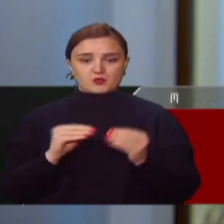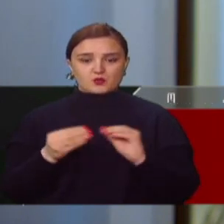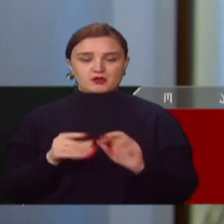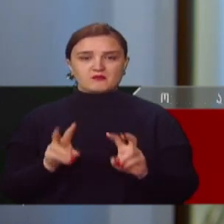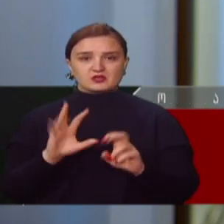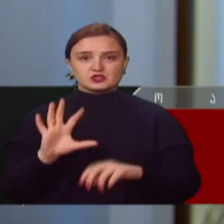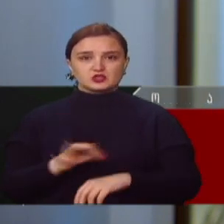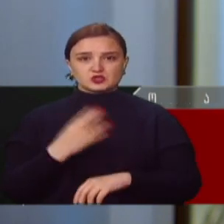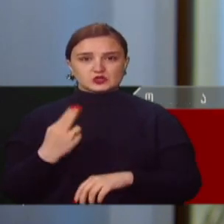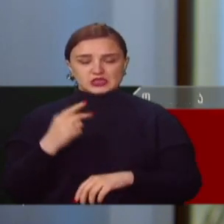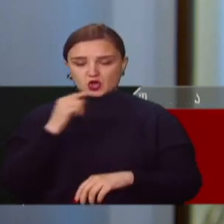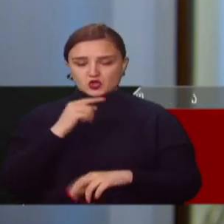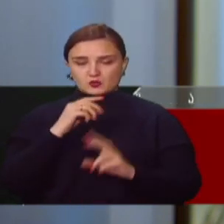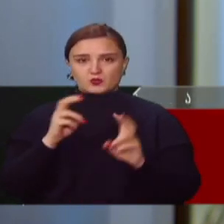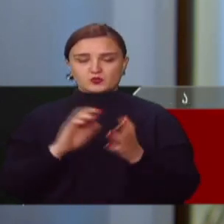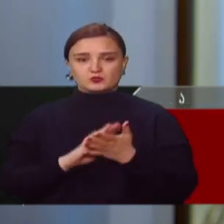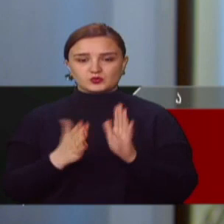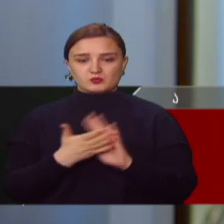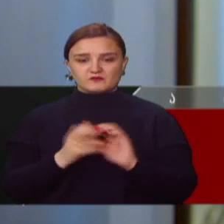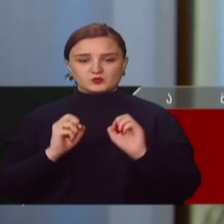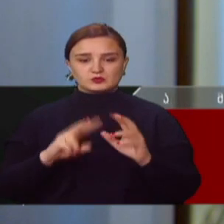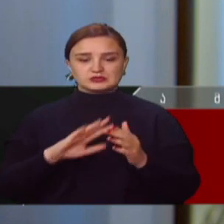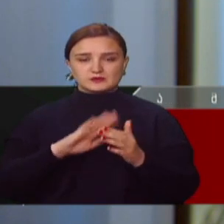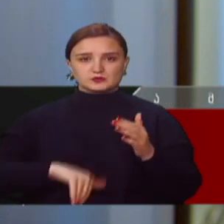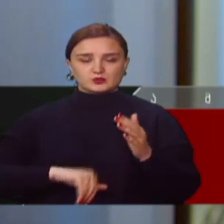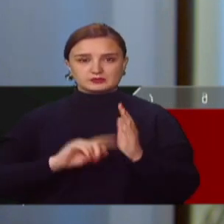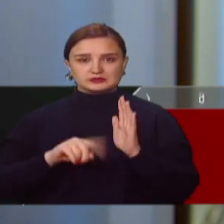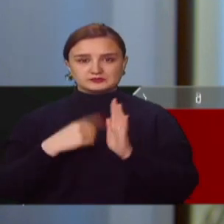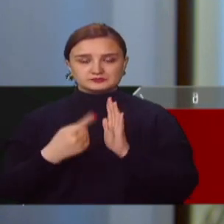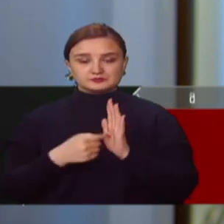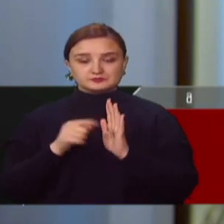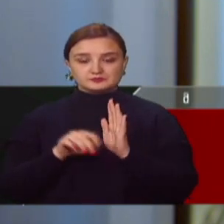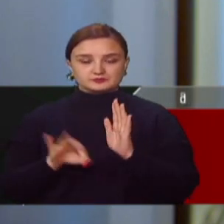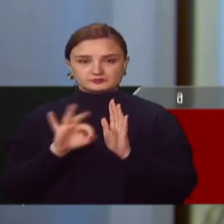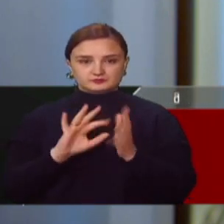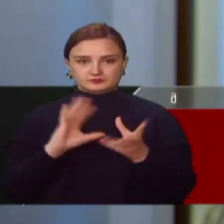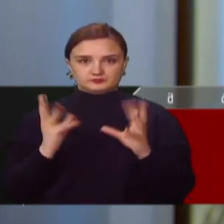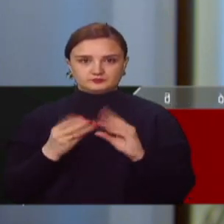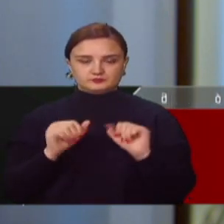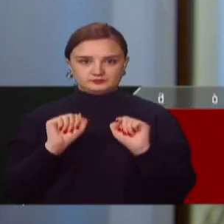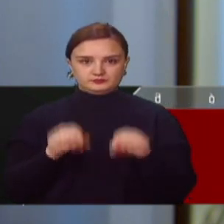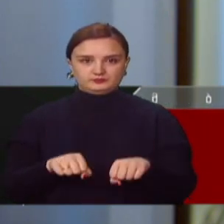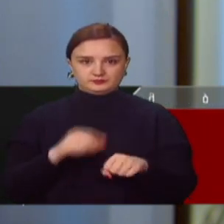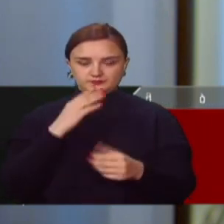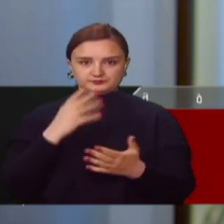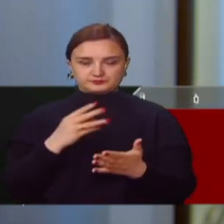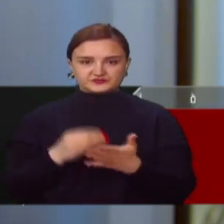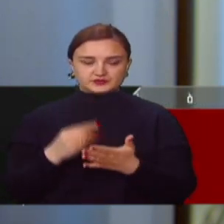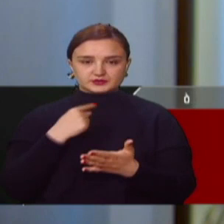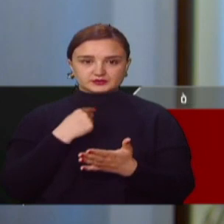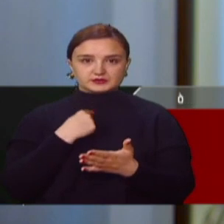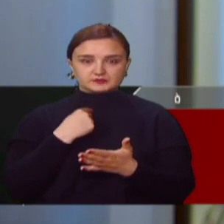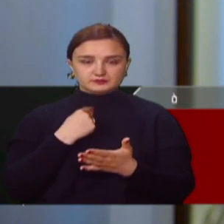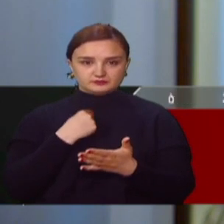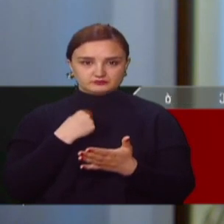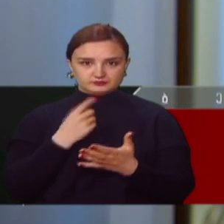არის სოციალური თუ ეკონომიკური ვითარება, ეს არის უსაფრთხოების საკითხები. Ამ კონტექსტში ყველას შეუძლია თავისი ხმა დააფიქსიროს